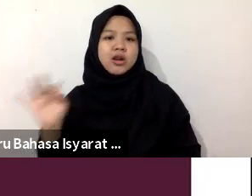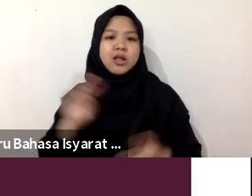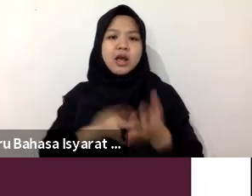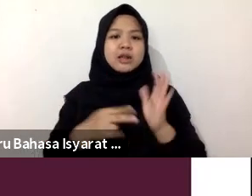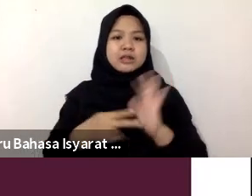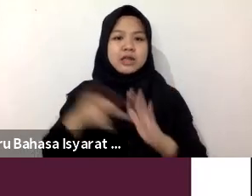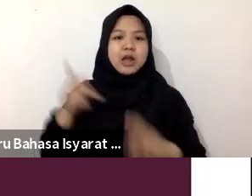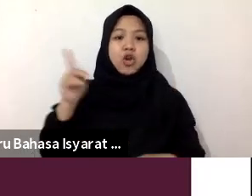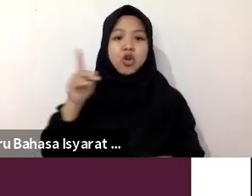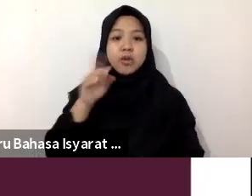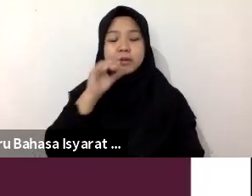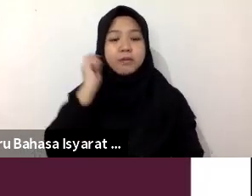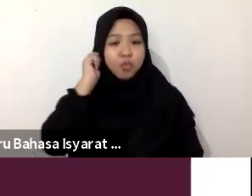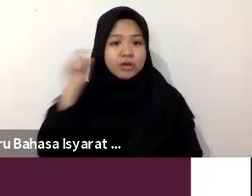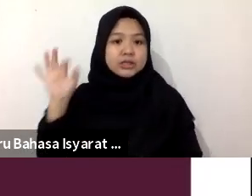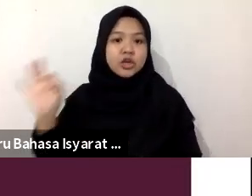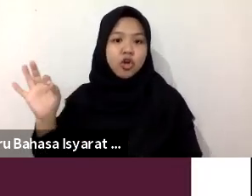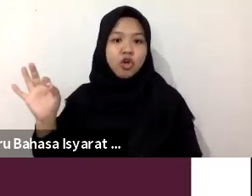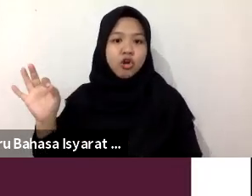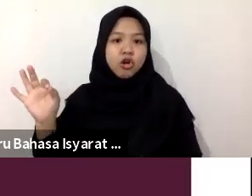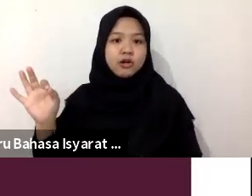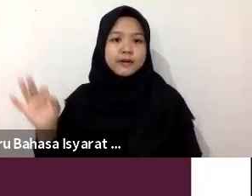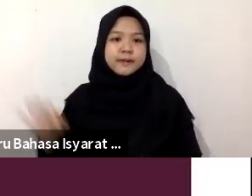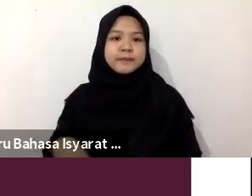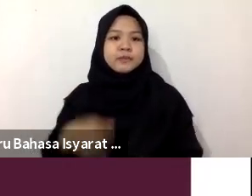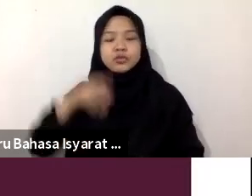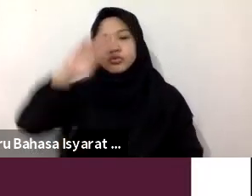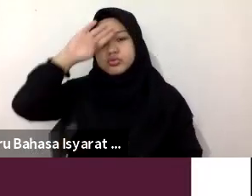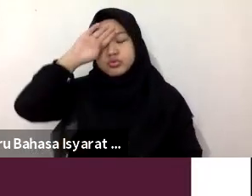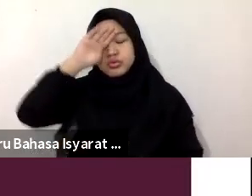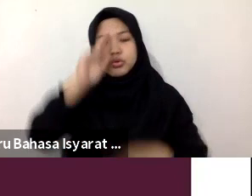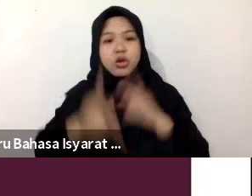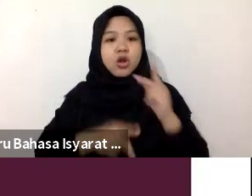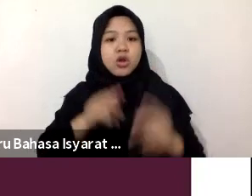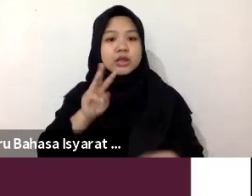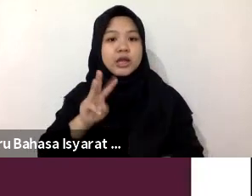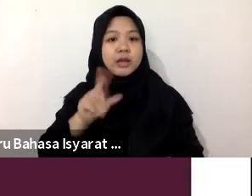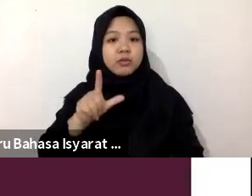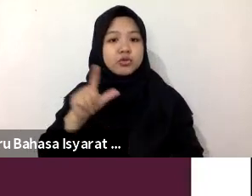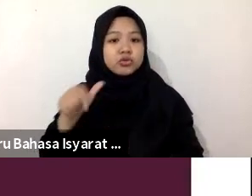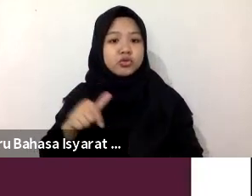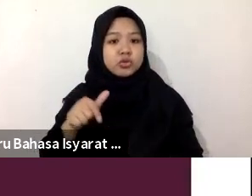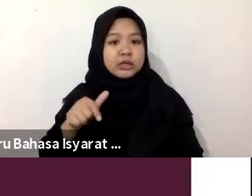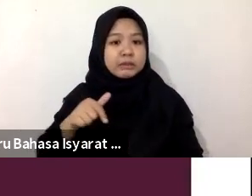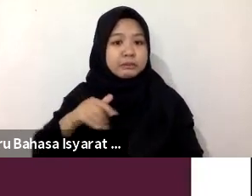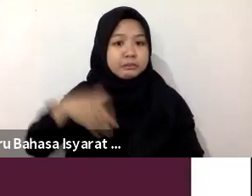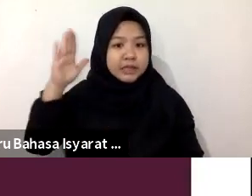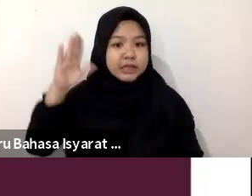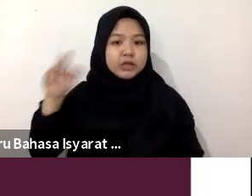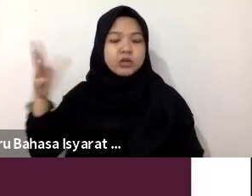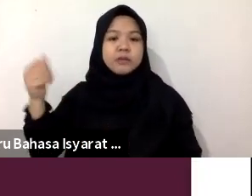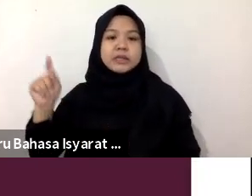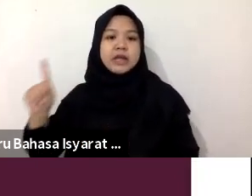0 semua, karena nggak ada yang laki-laki ya. Kemudian suhu, apabila dia lebih dari 37 derajat Celcius, dia dapat skor